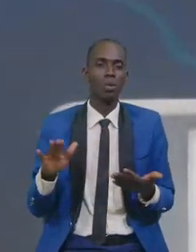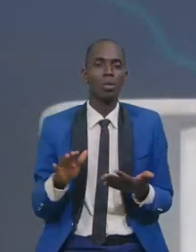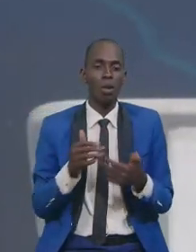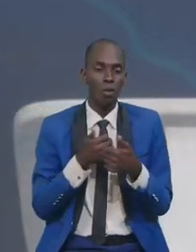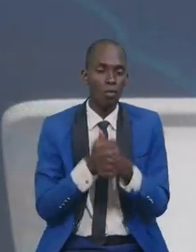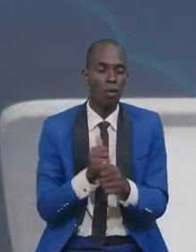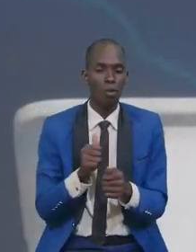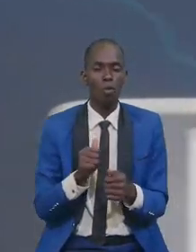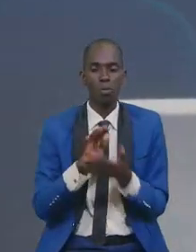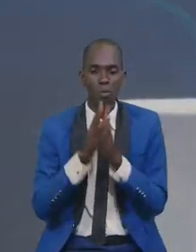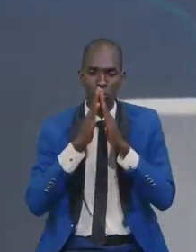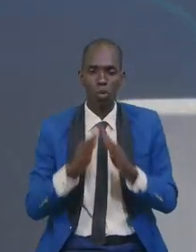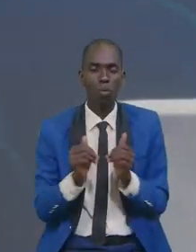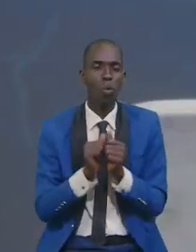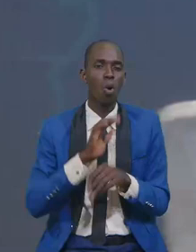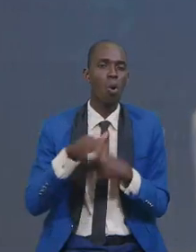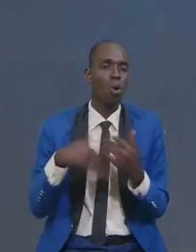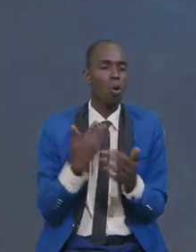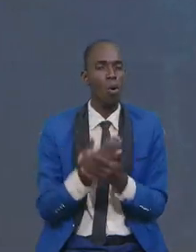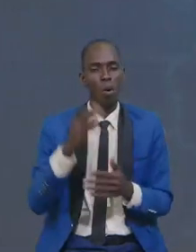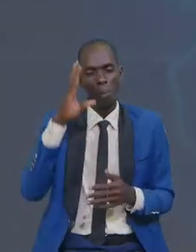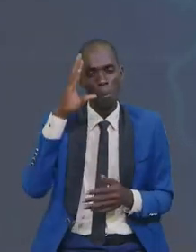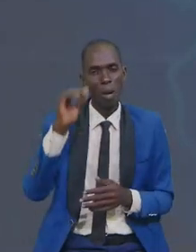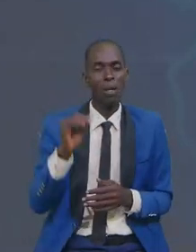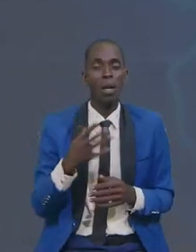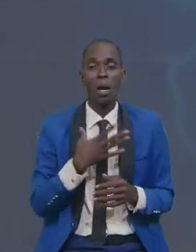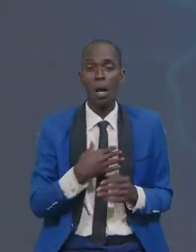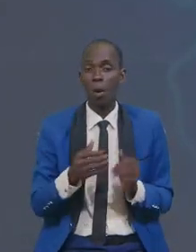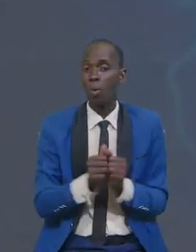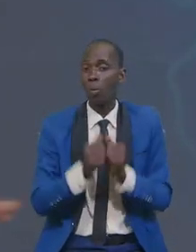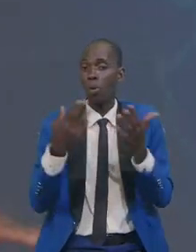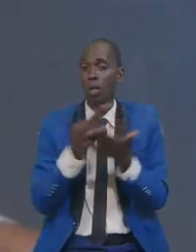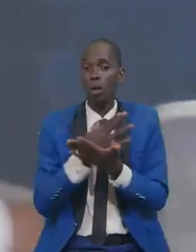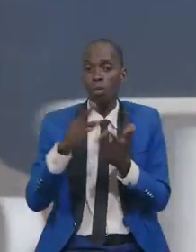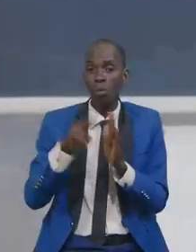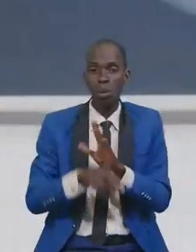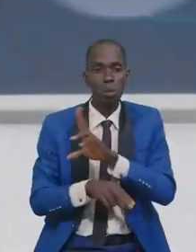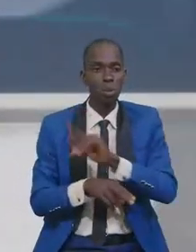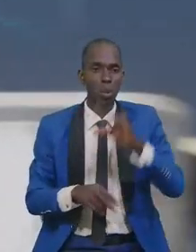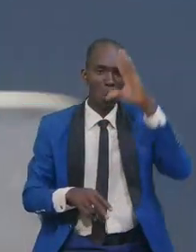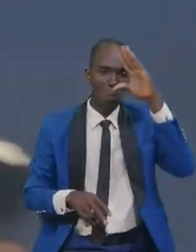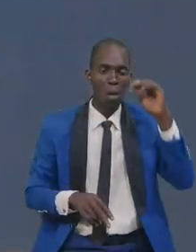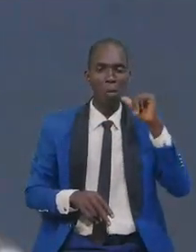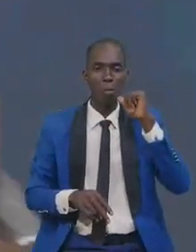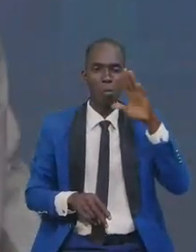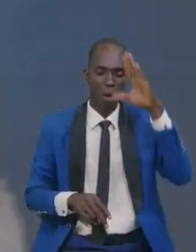Saints, recherchez la paix avec tous les hommes. Et la sanctification sans laquelle personne, aucune